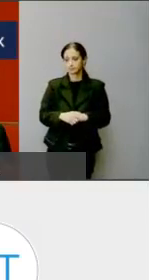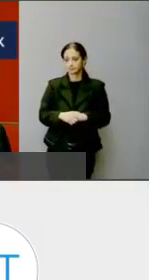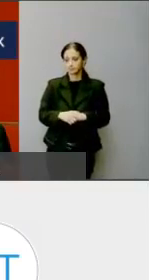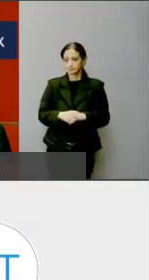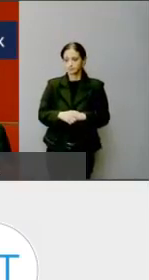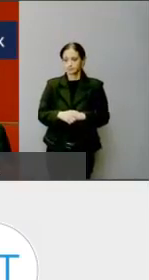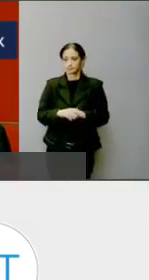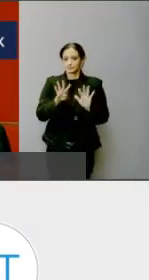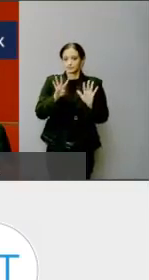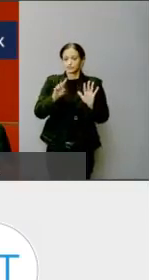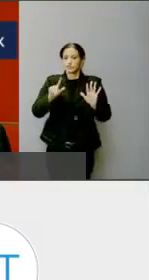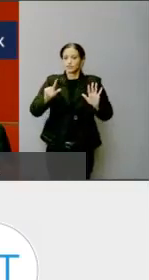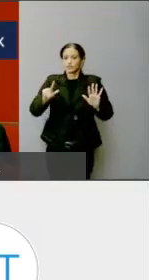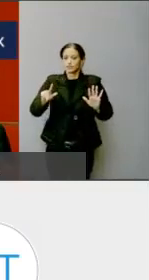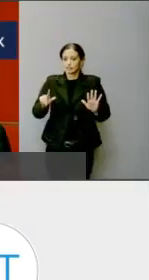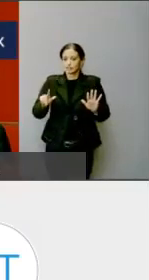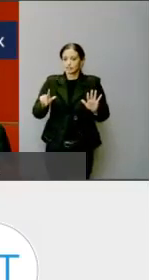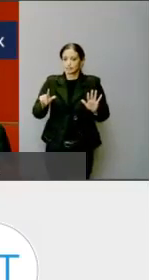il 97